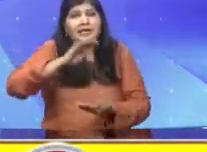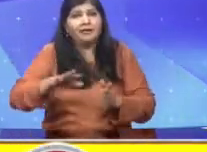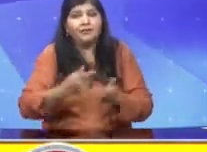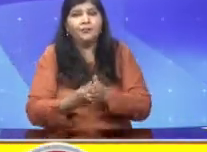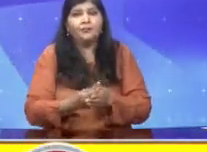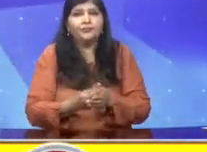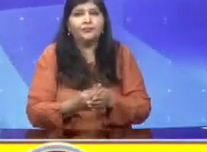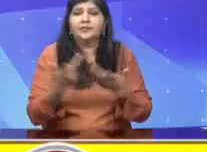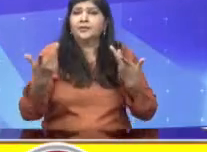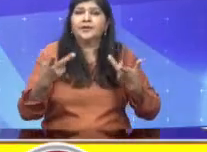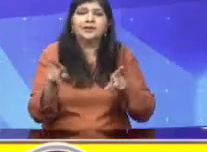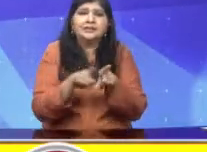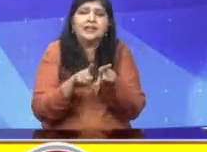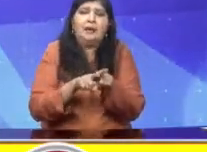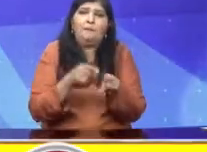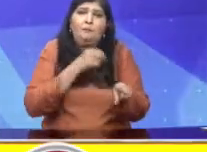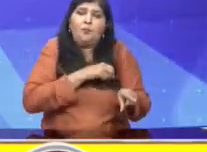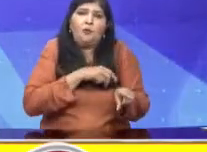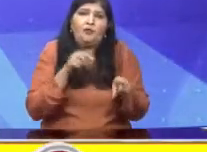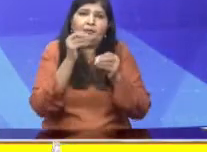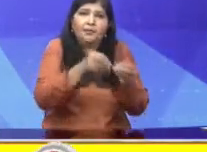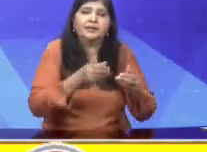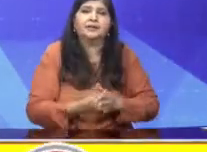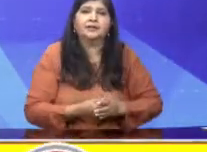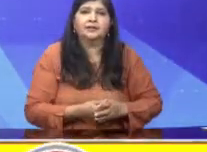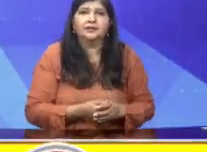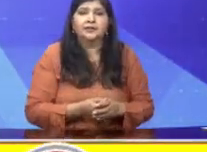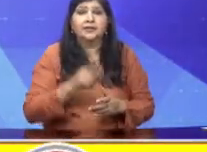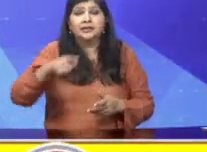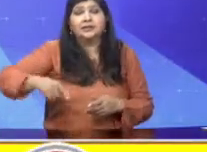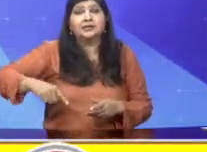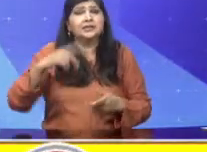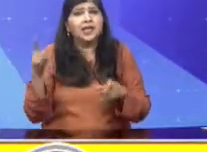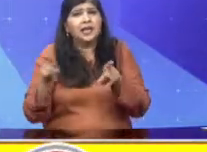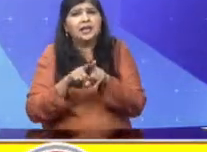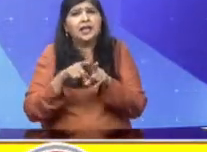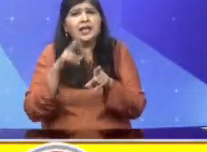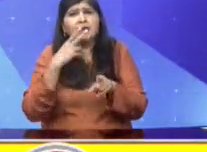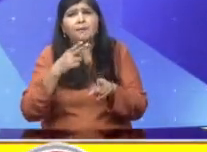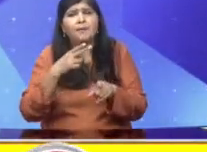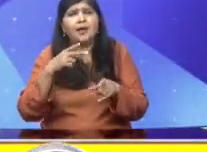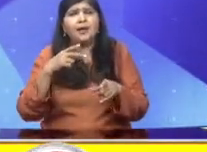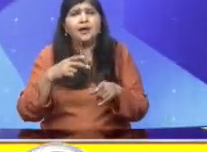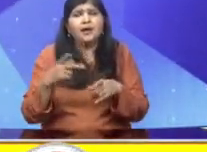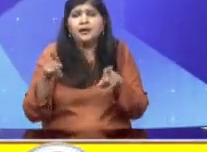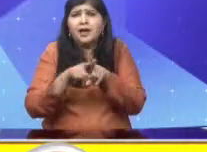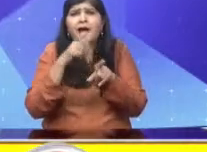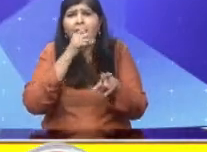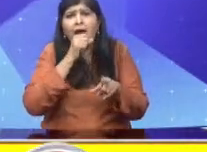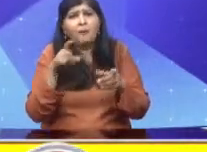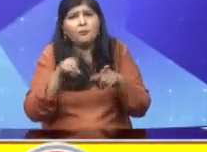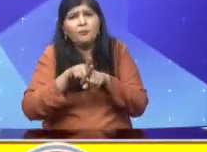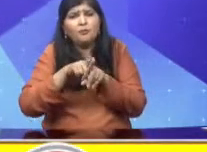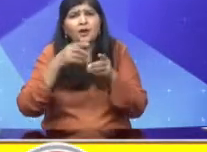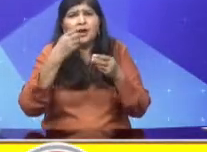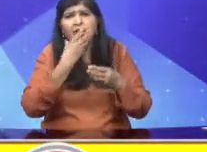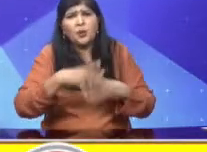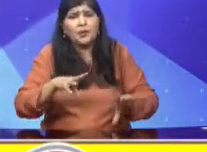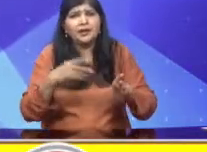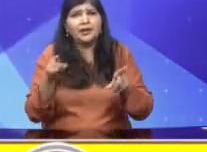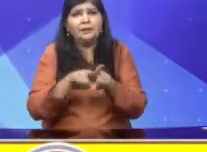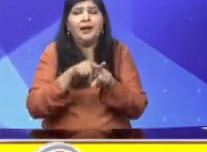आम के आम गुठलियों के दाम यह कहावत यहां बिलकुल सतिक बैठती हैं। साथियों